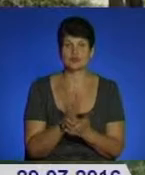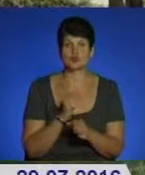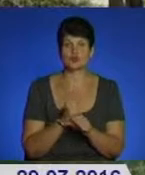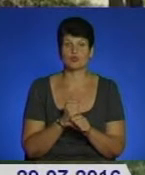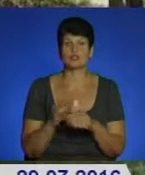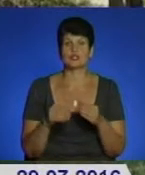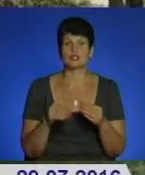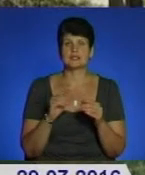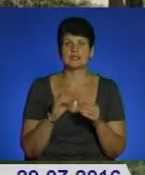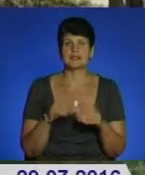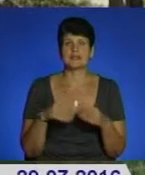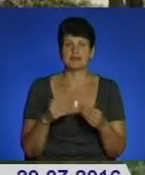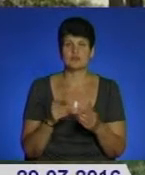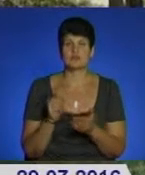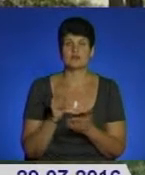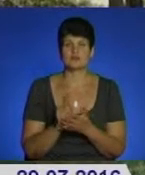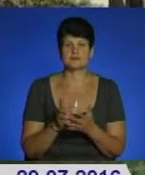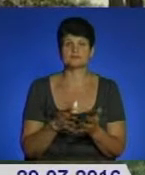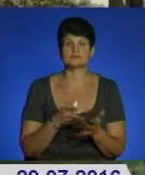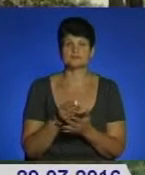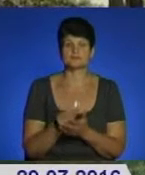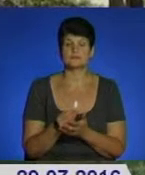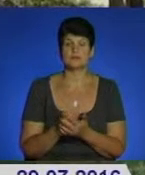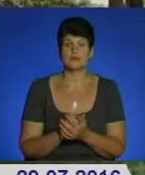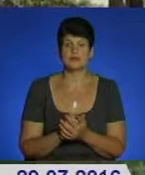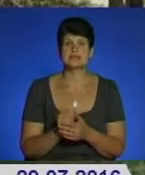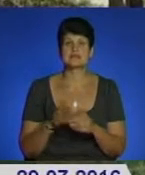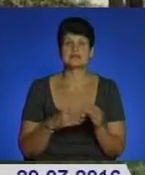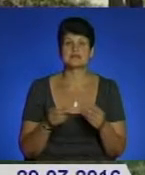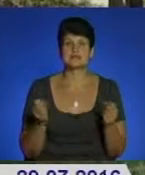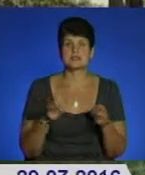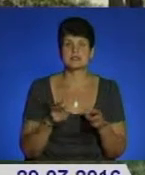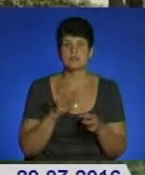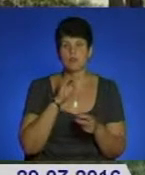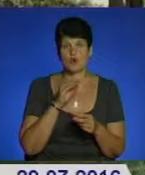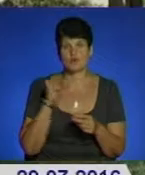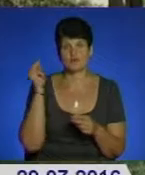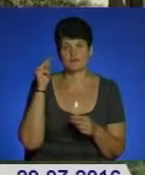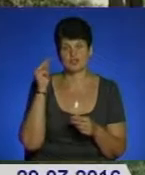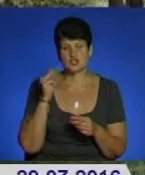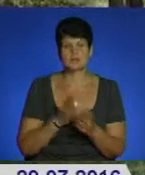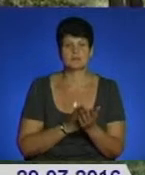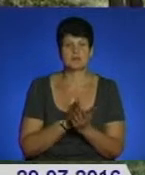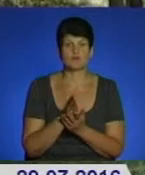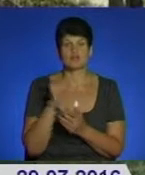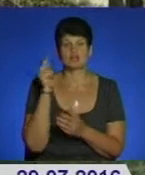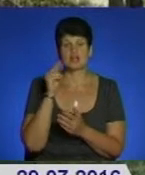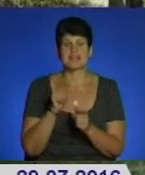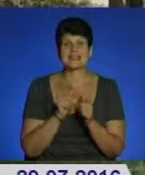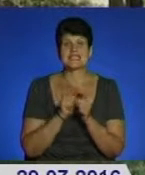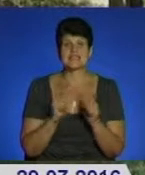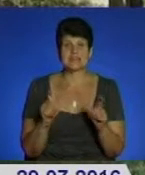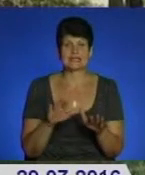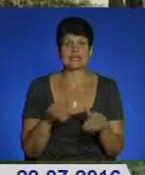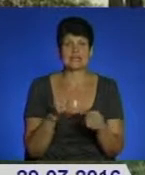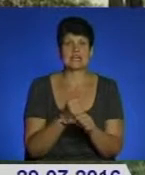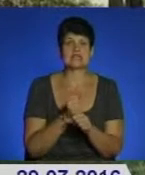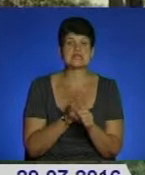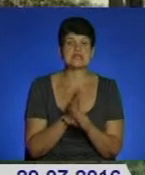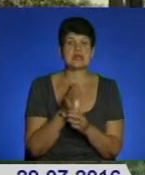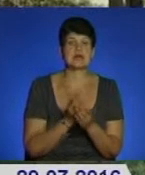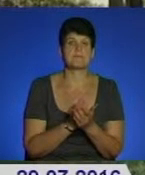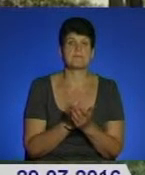фотокартку, медичну довідку, також медичну книжку, тому що професія кухар вимагає такого документа, і лист роботодавця, якщо такий є,